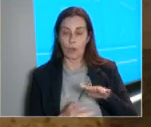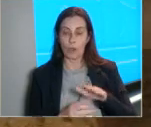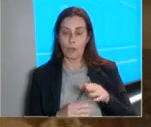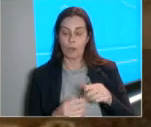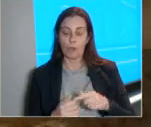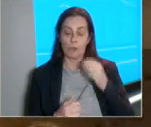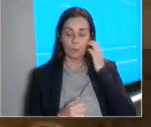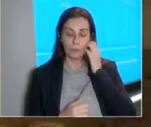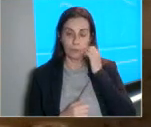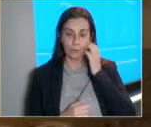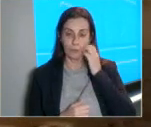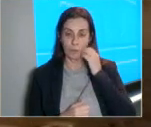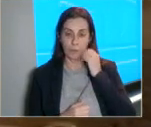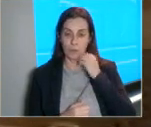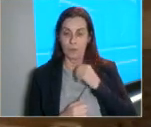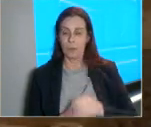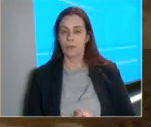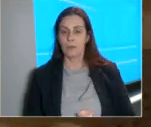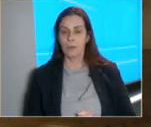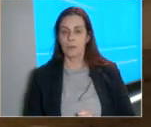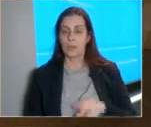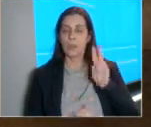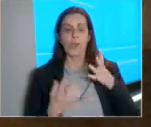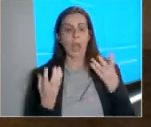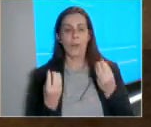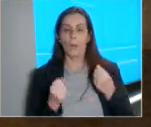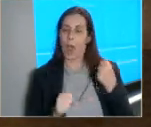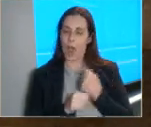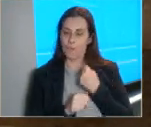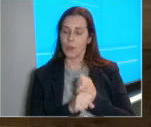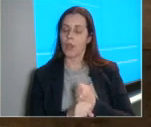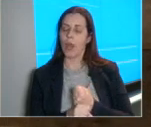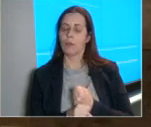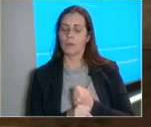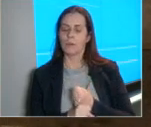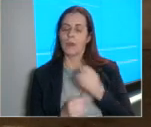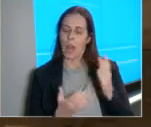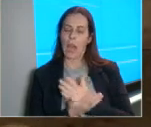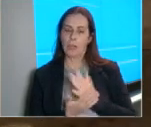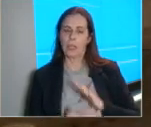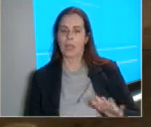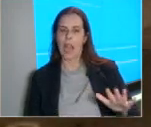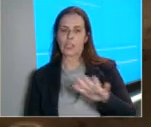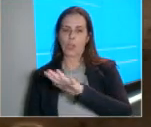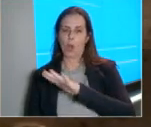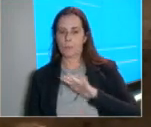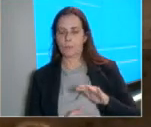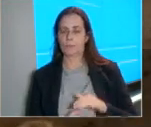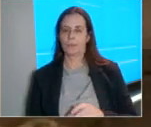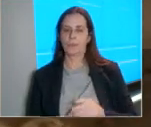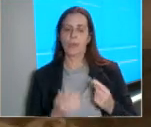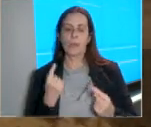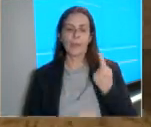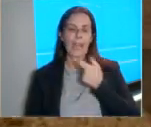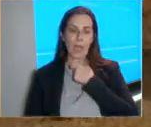לעוטף ישראל, עוטף עזה. יש המון המון עבודה אזרחית להכין את היישובים